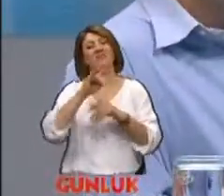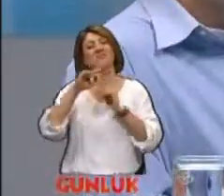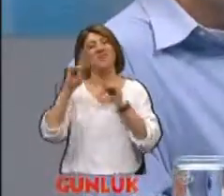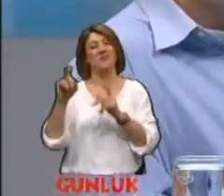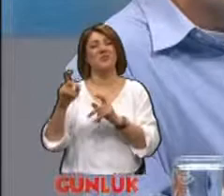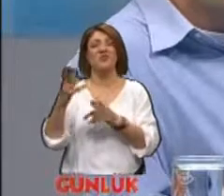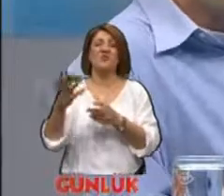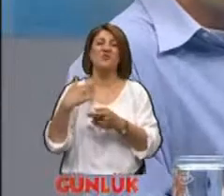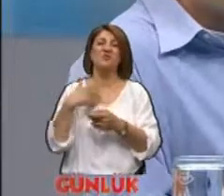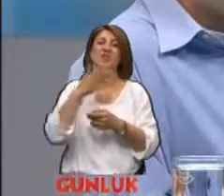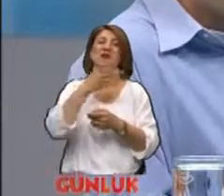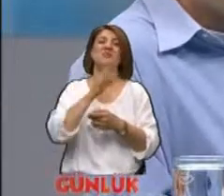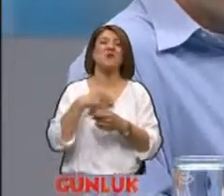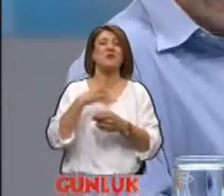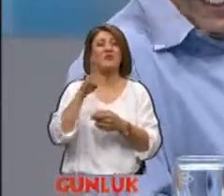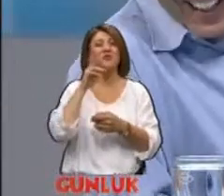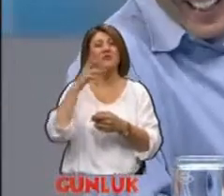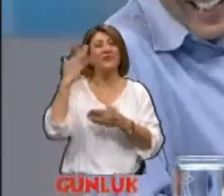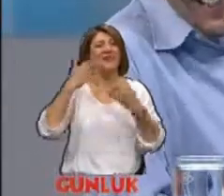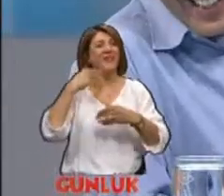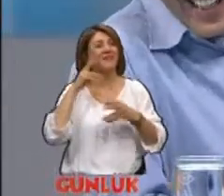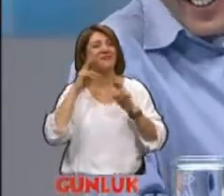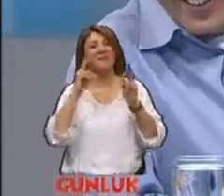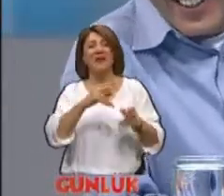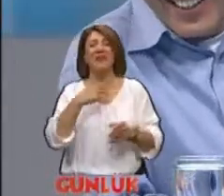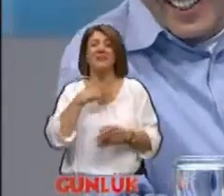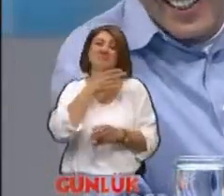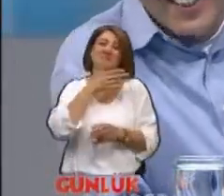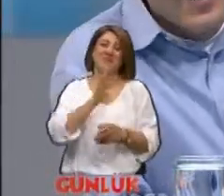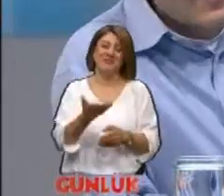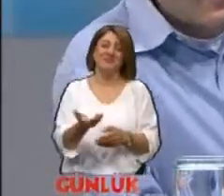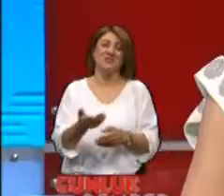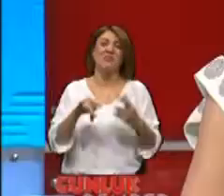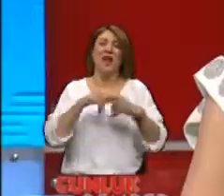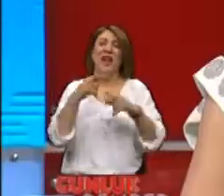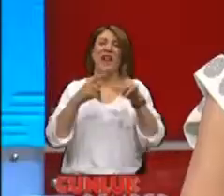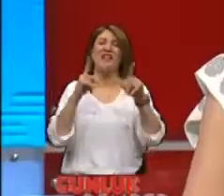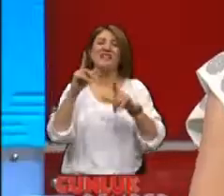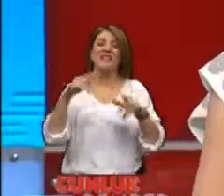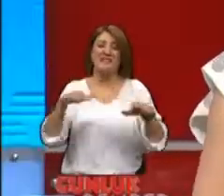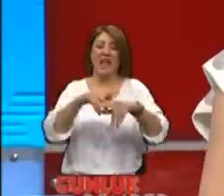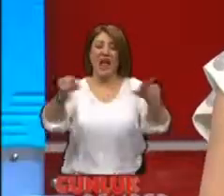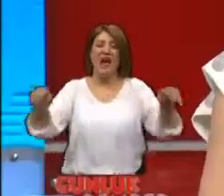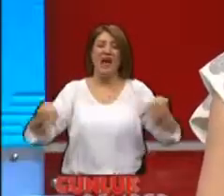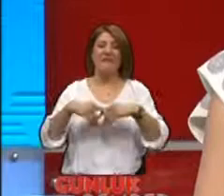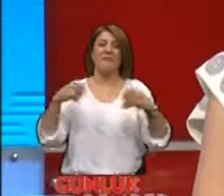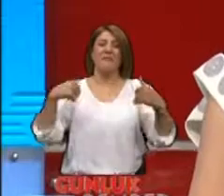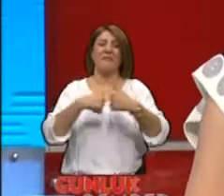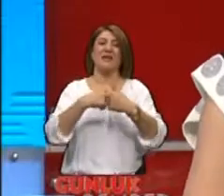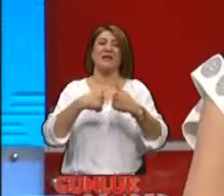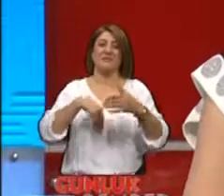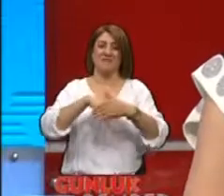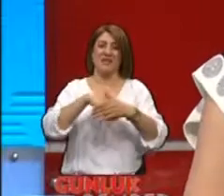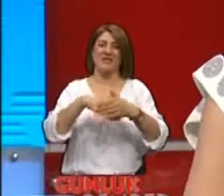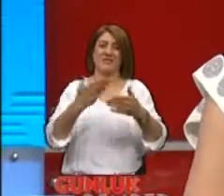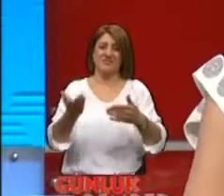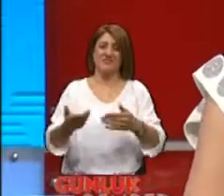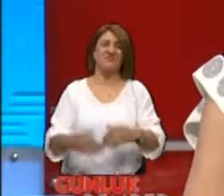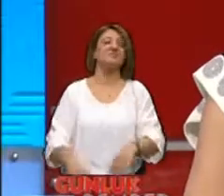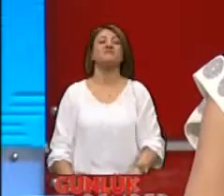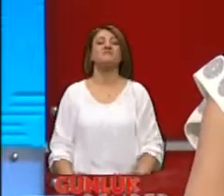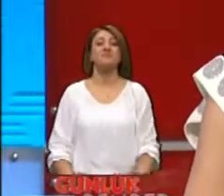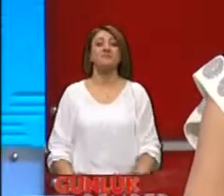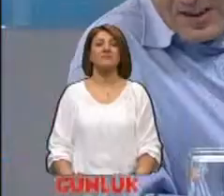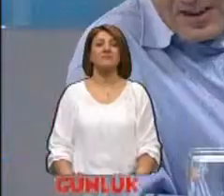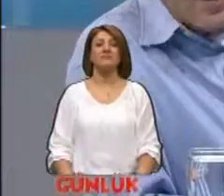halı saha maçları sonuçlarını yayınlayan bir site yok. Halı saha maçı yani sonuçta. Bence onun haber değeri vardı ve kazandılar diye bitirebilirdi. Takipçisi olacağım bu